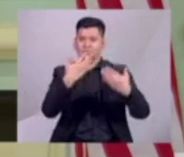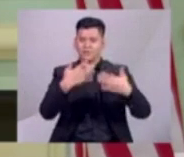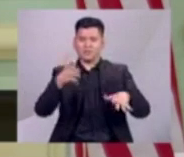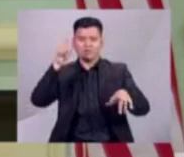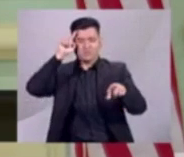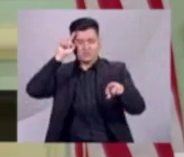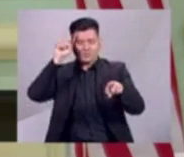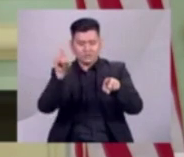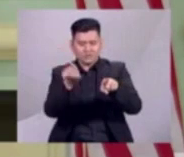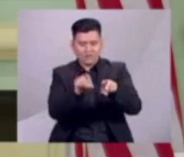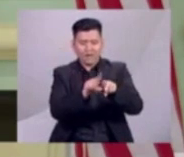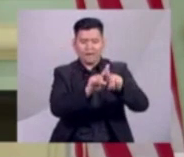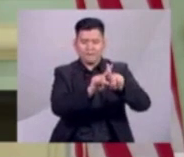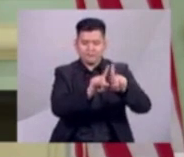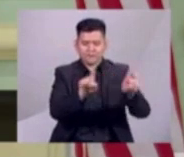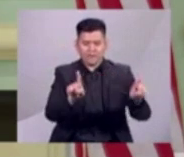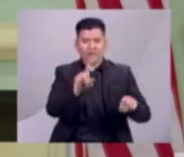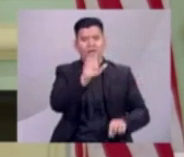disediakan